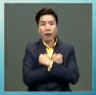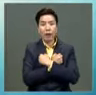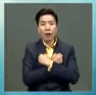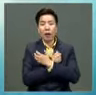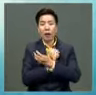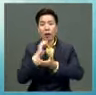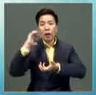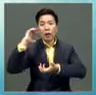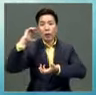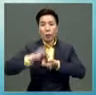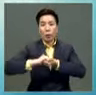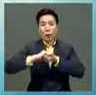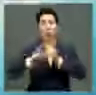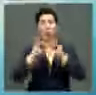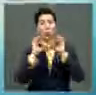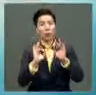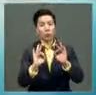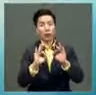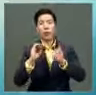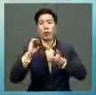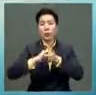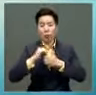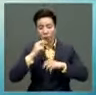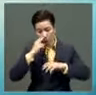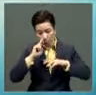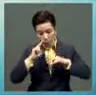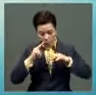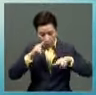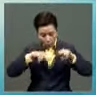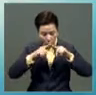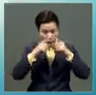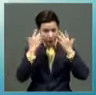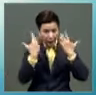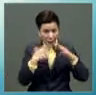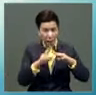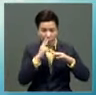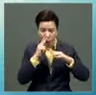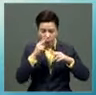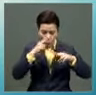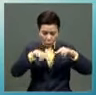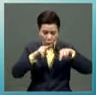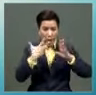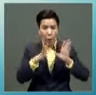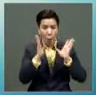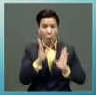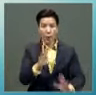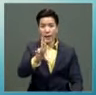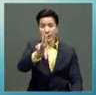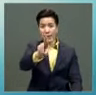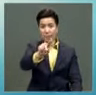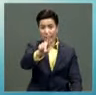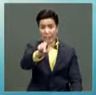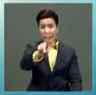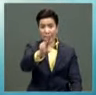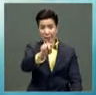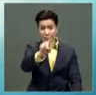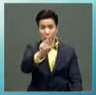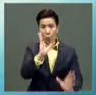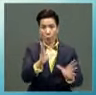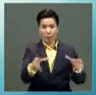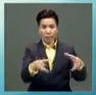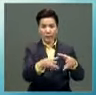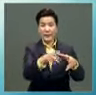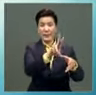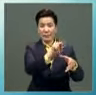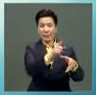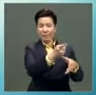มมือและผลของการตรวจในครั้งแรกนะครับ31คนนั้นใน30คนผลเป็น